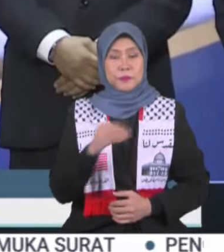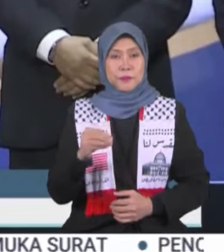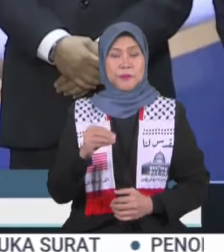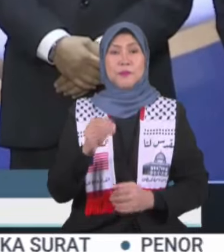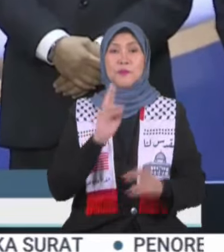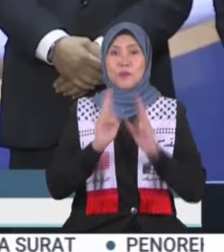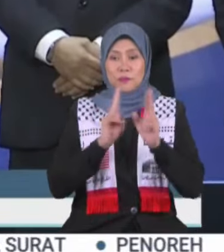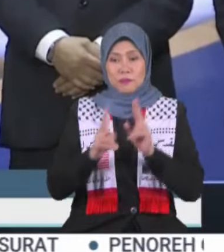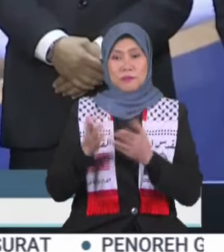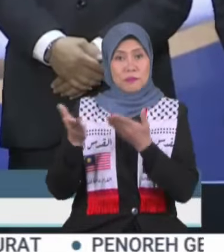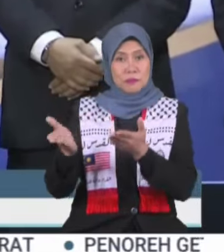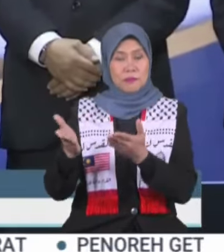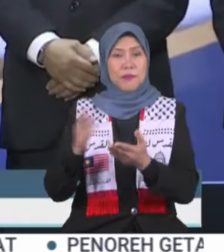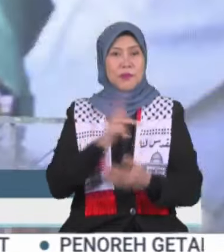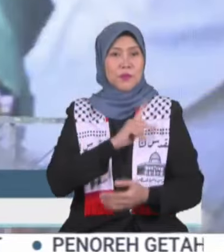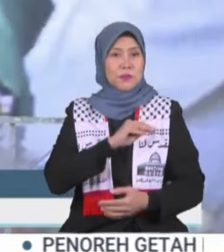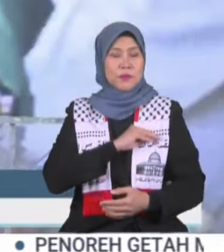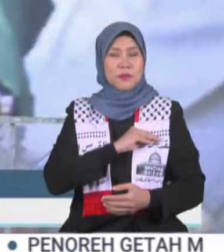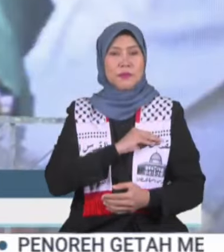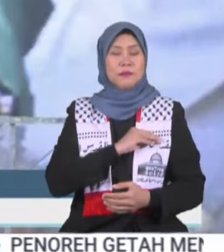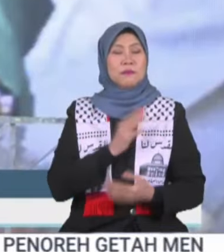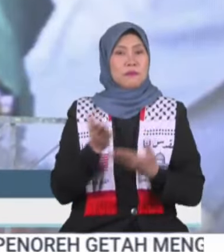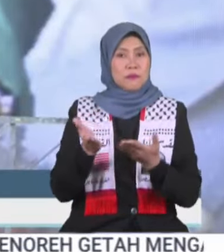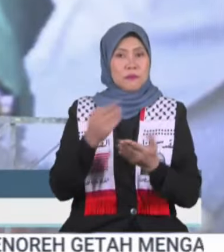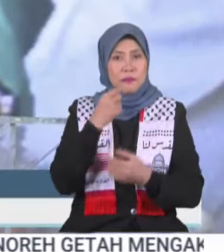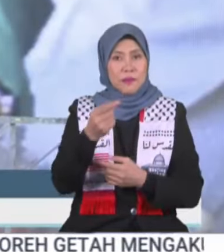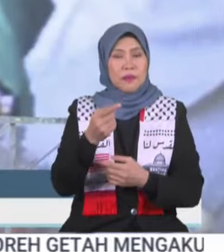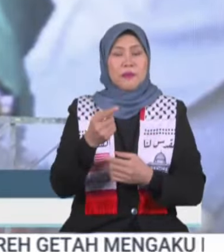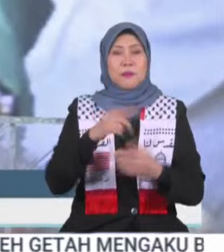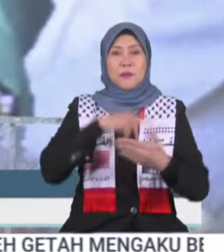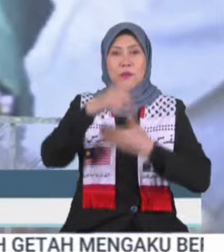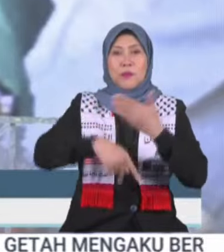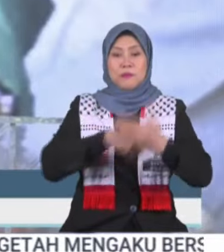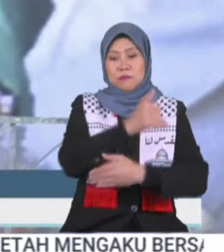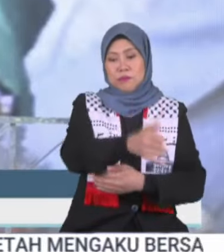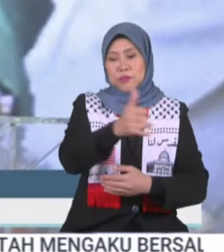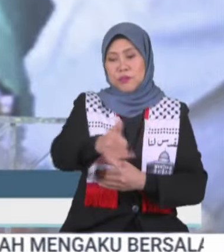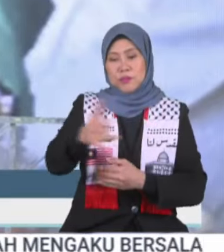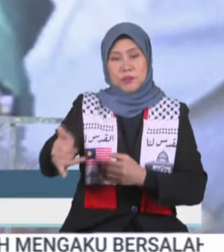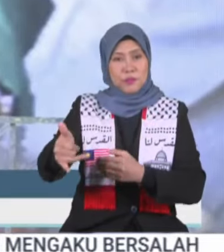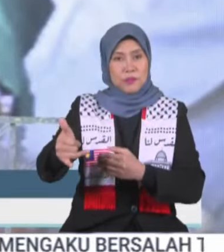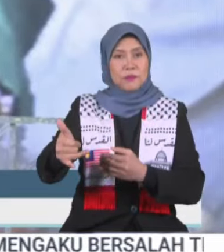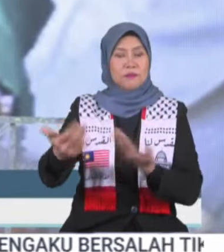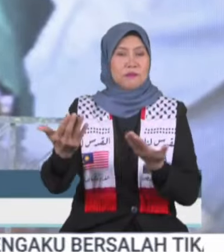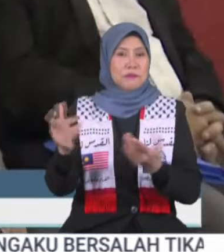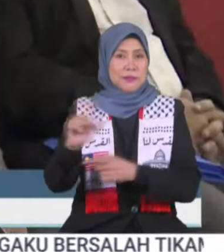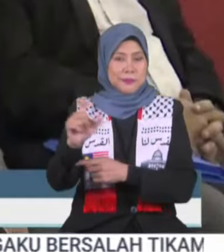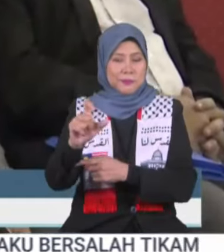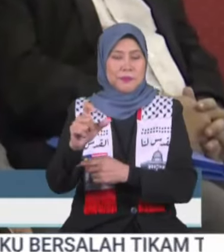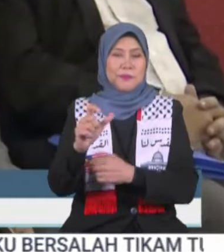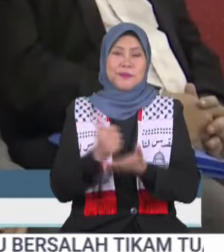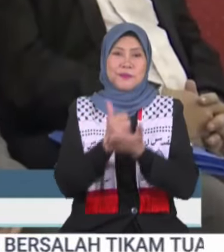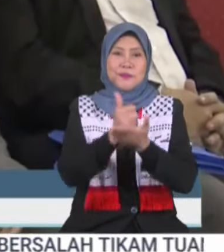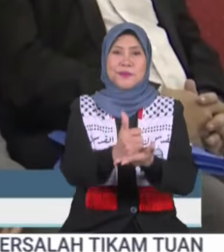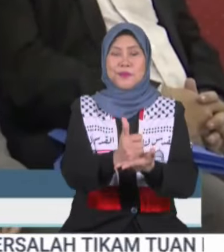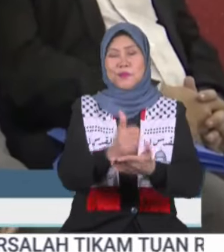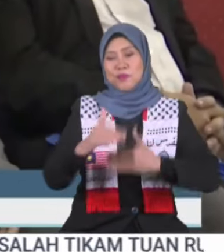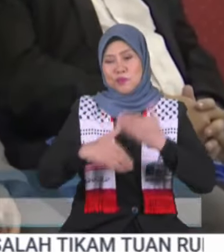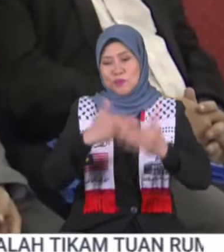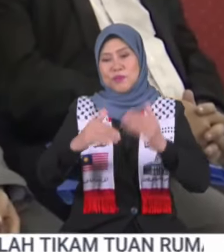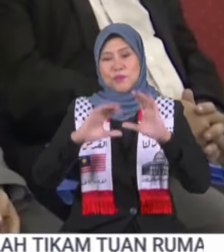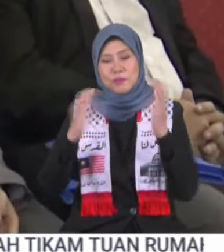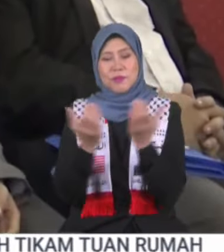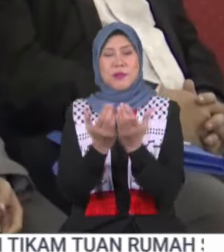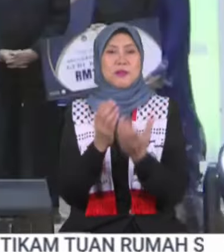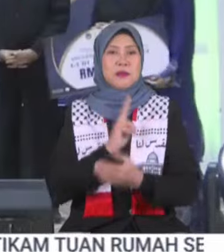Datuk Haji J yang disampaikan Datuk Mohamad Arifin program jelajah Madani ulama dan umarah membantu merancakkan lagi